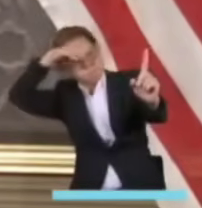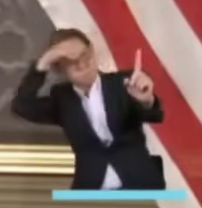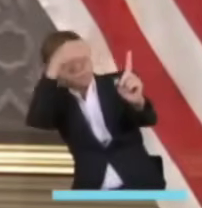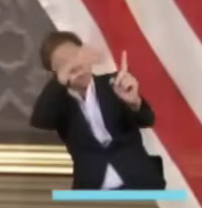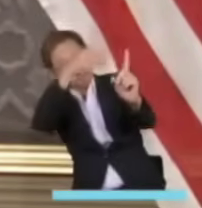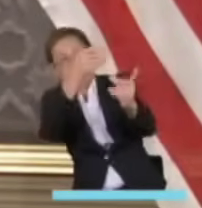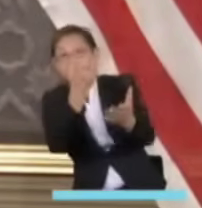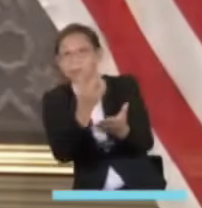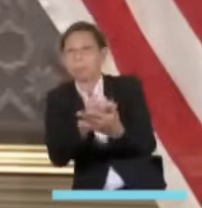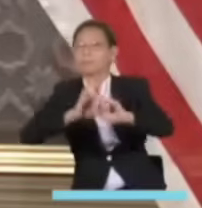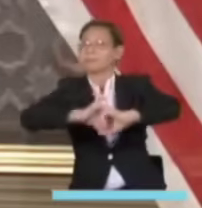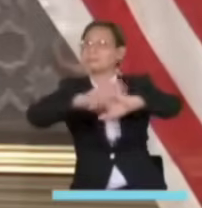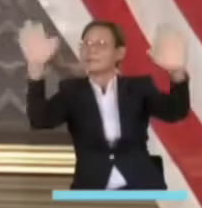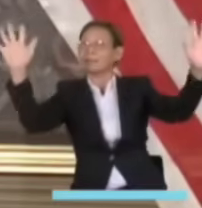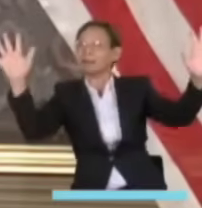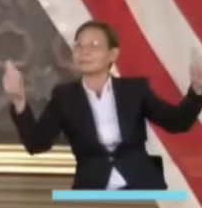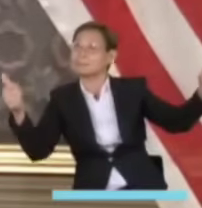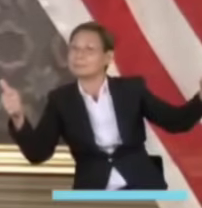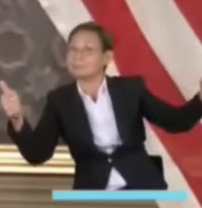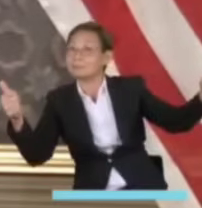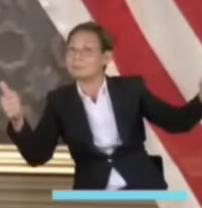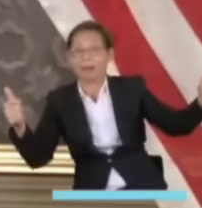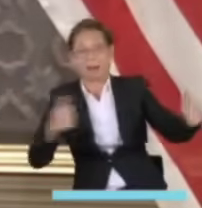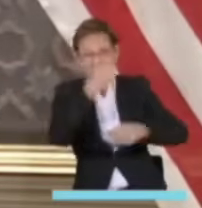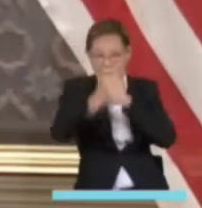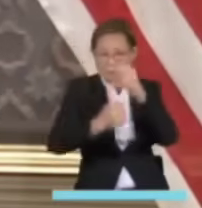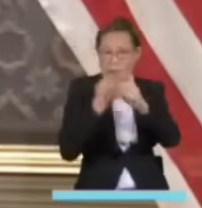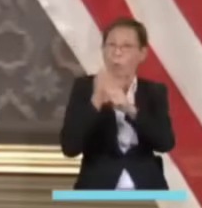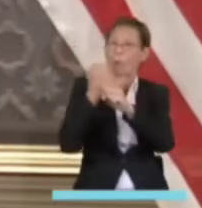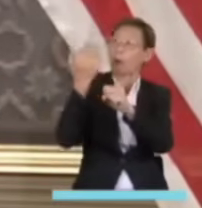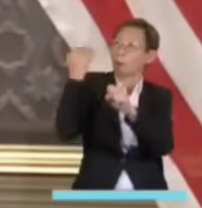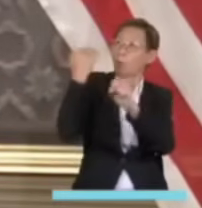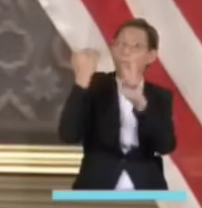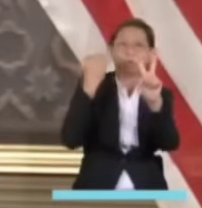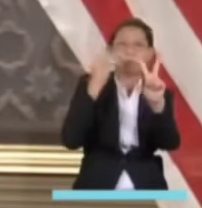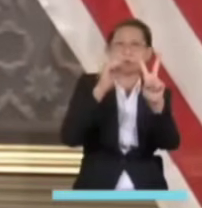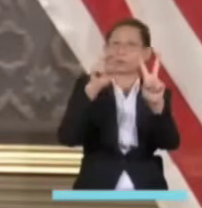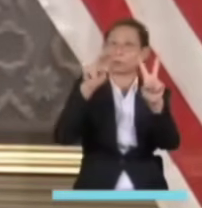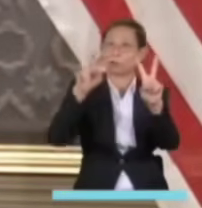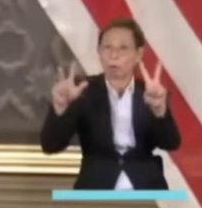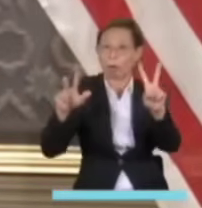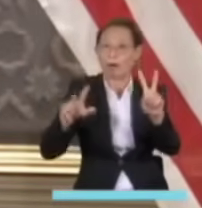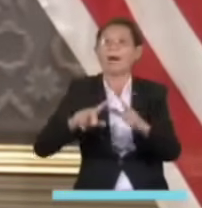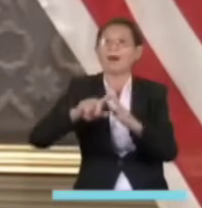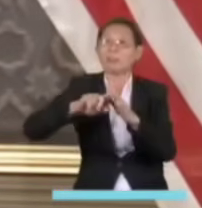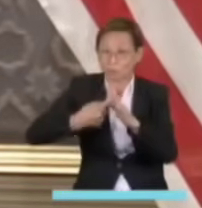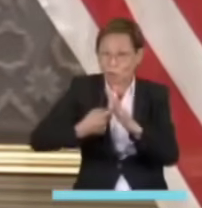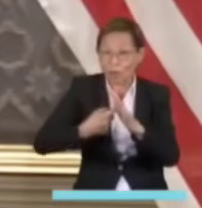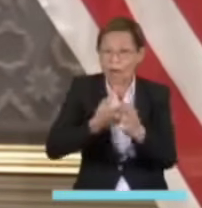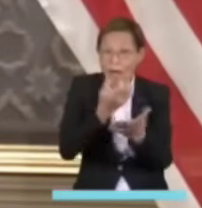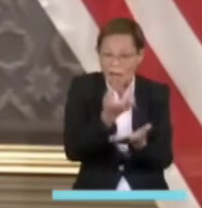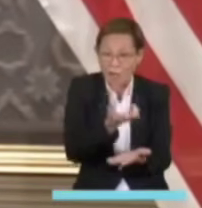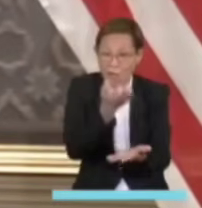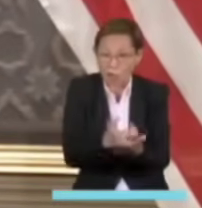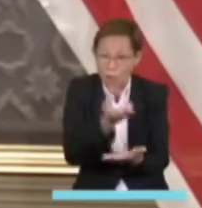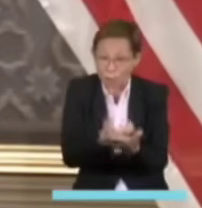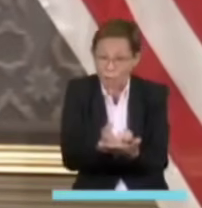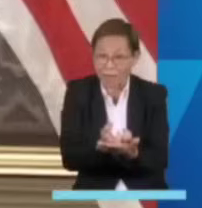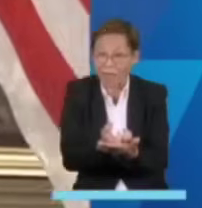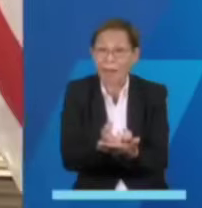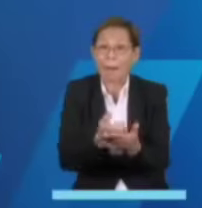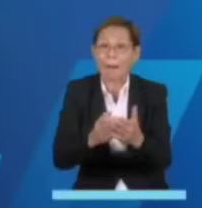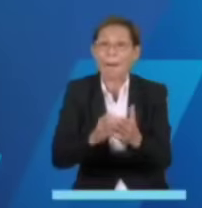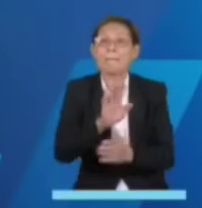ekonomi yang jelas. Tahun lalu, kerajaan meluncurkan ekonomi madani, memperkasa